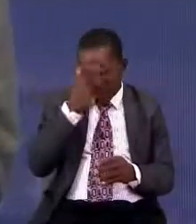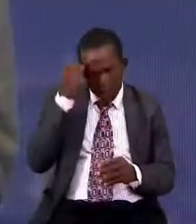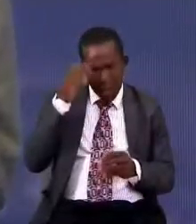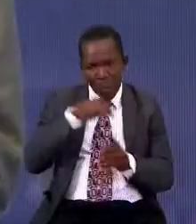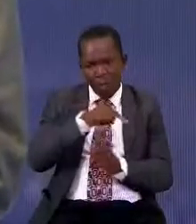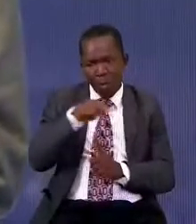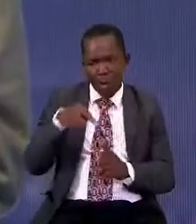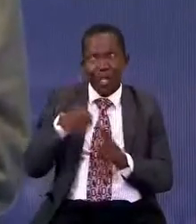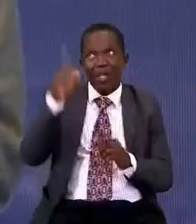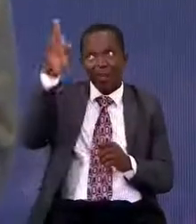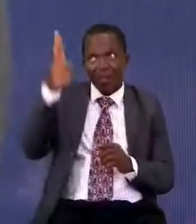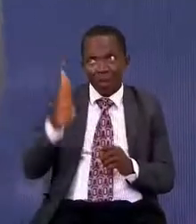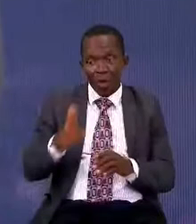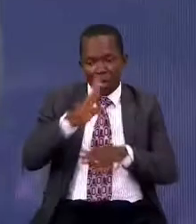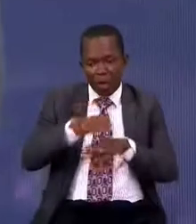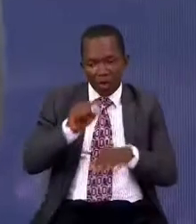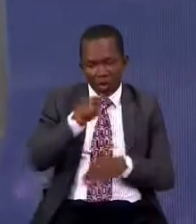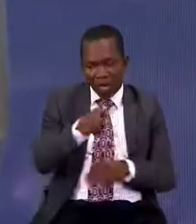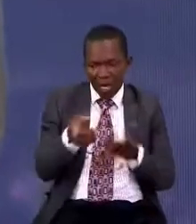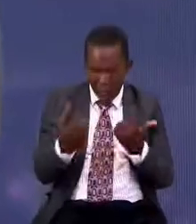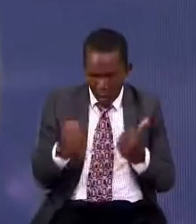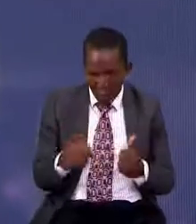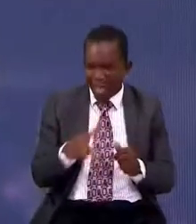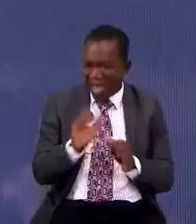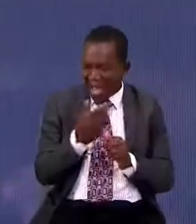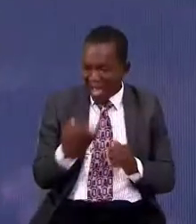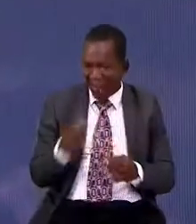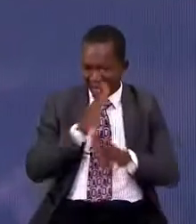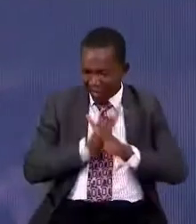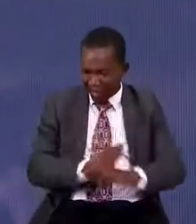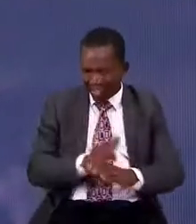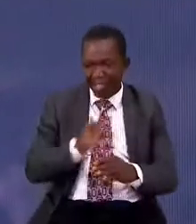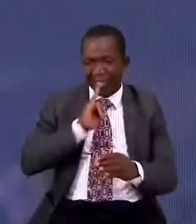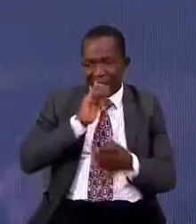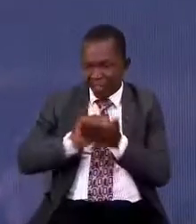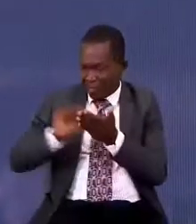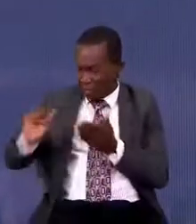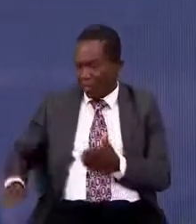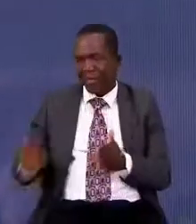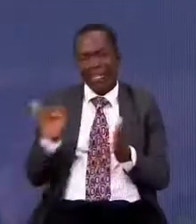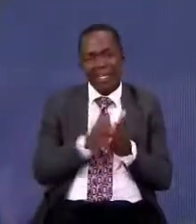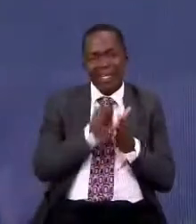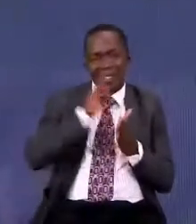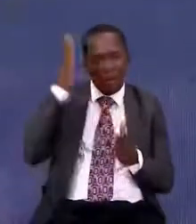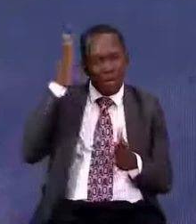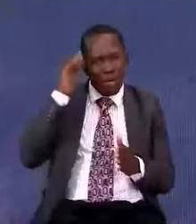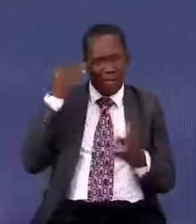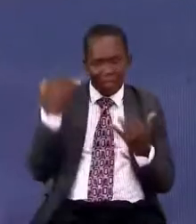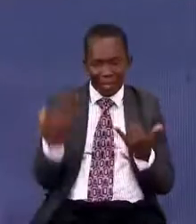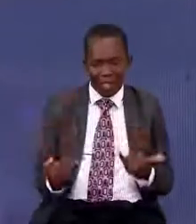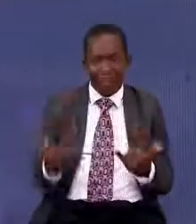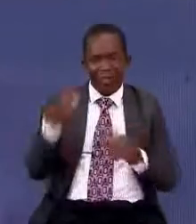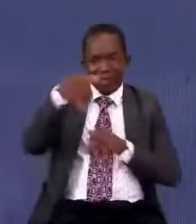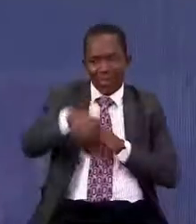sont ôtés. C'est pourquoi ce soir, comme tu viens, tu dis oui Seigneur, je veux, oui Seigneur, je désire,